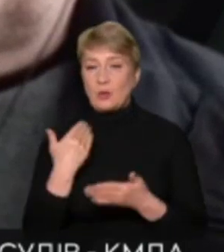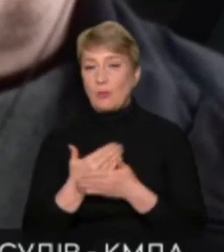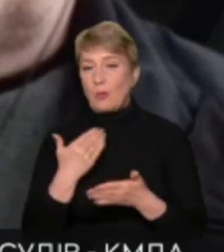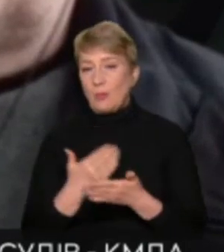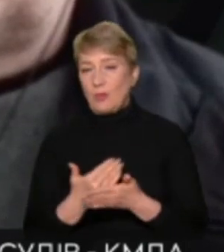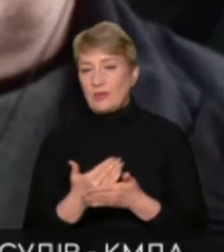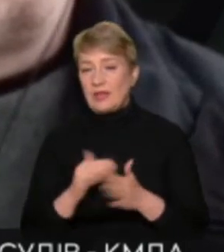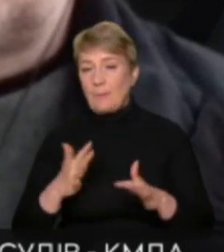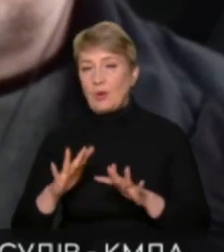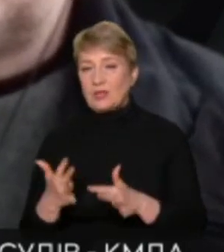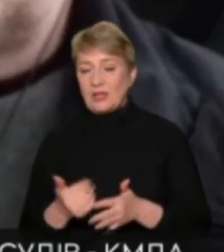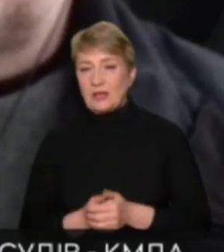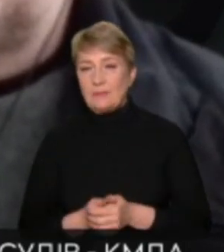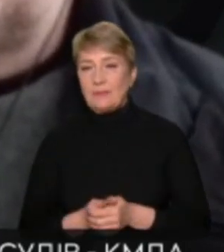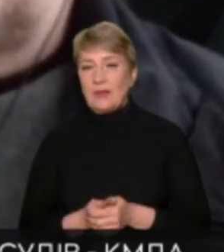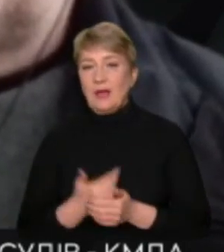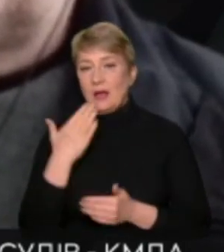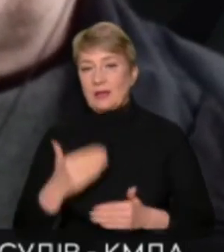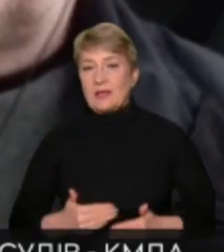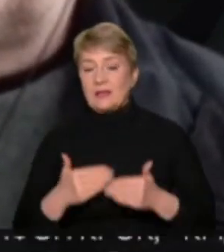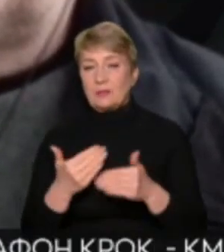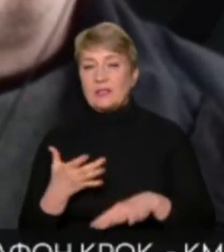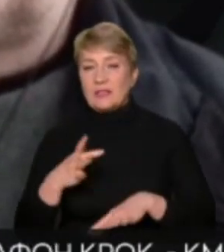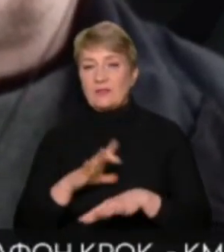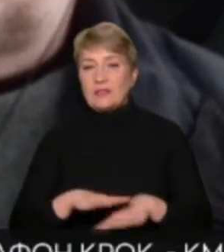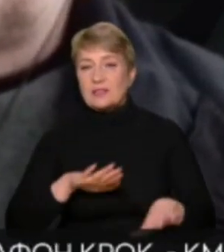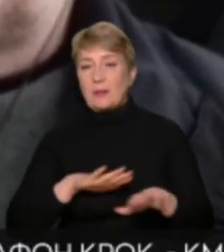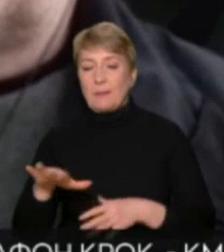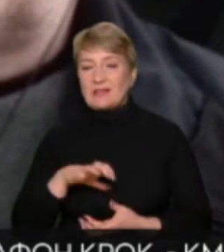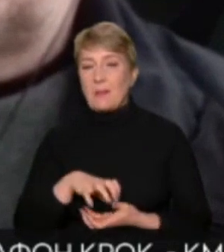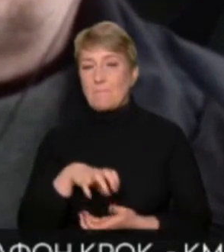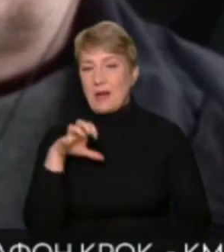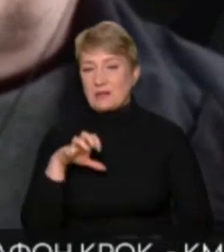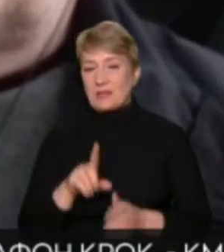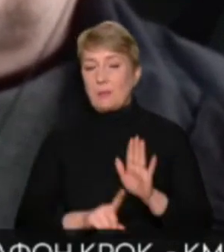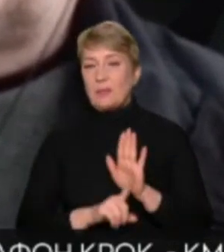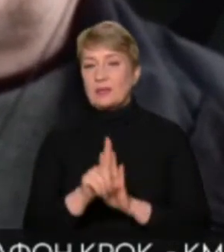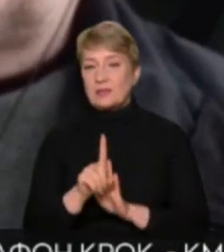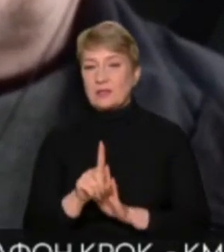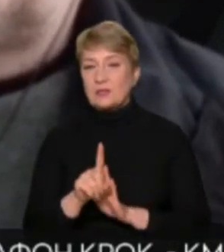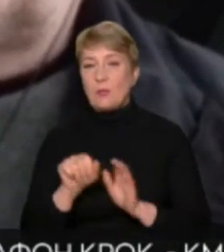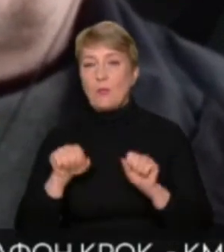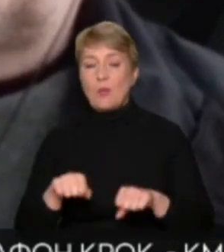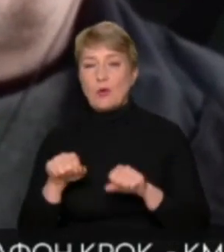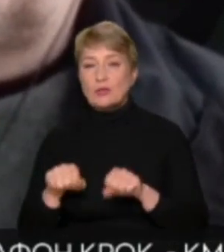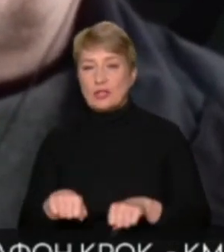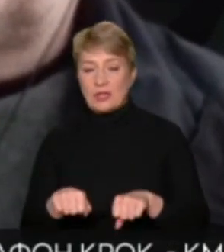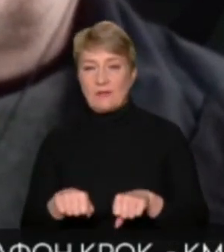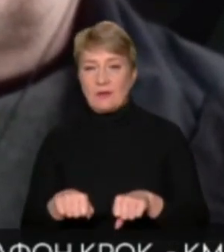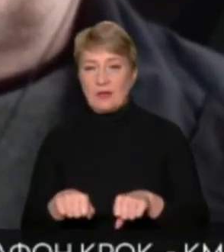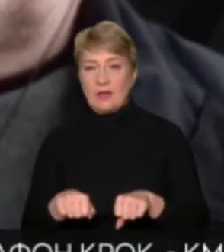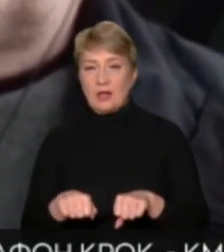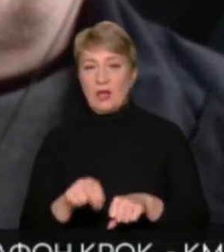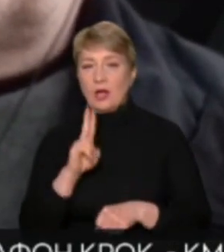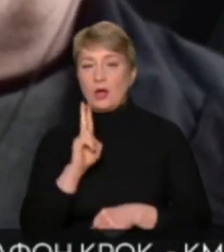це відбувається на етапі, коли фактично, от після Пасхи всі прогнозують, і початок травня, можливий, цілком ймовірний